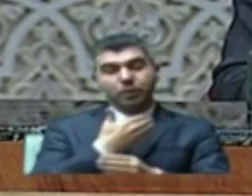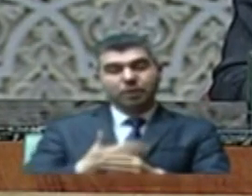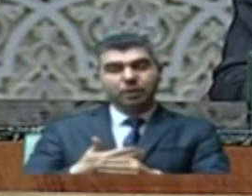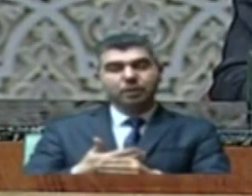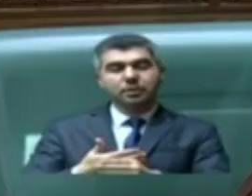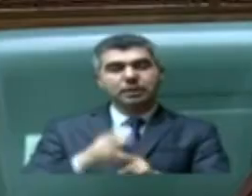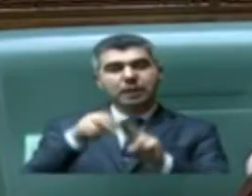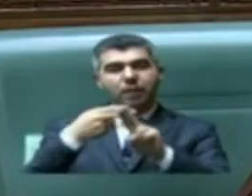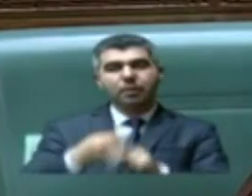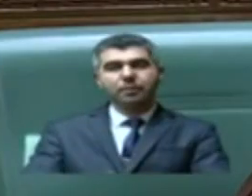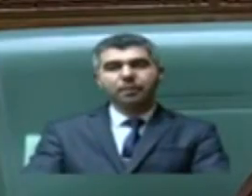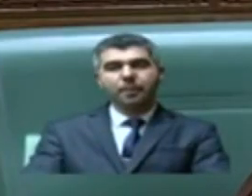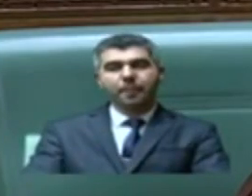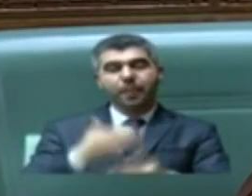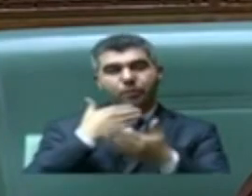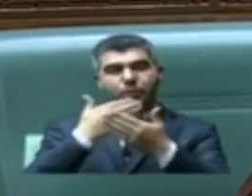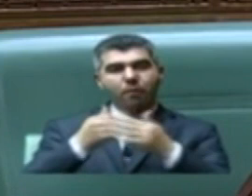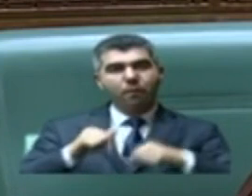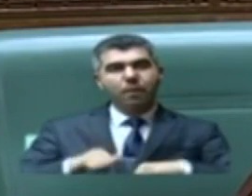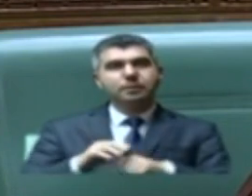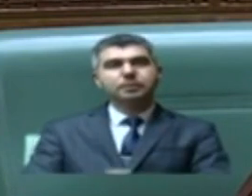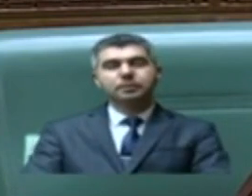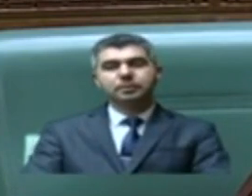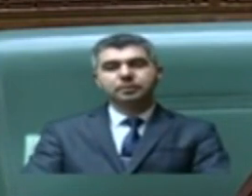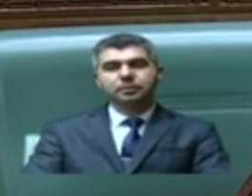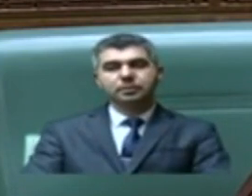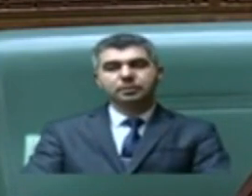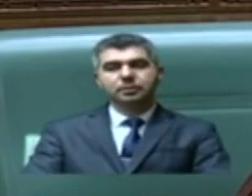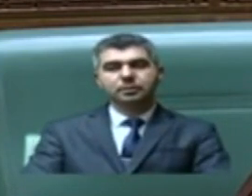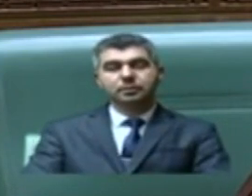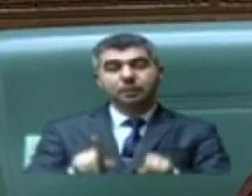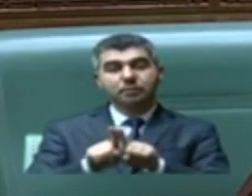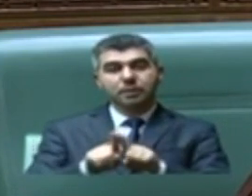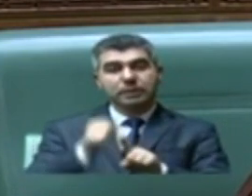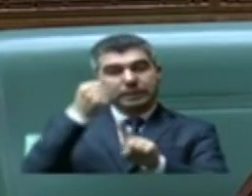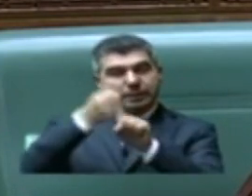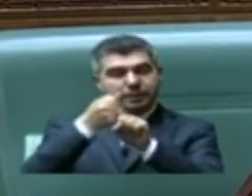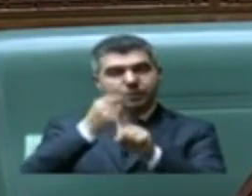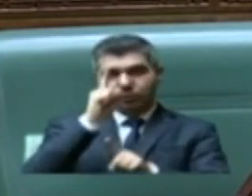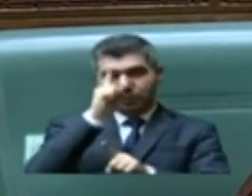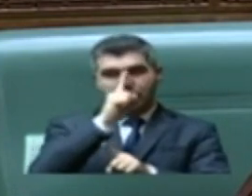في إطار التعقيب. السيد الوزير المحترم، نتمنى على أن هذا المجهود هذا